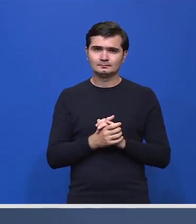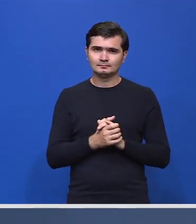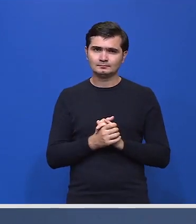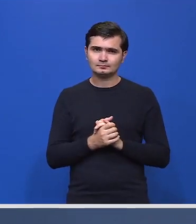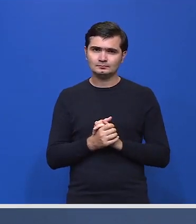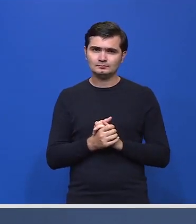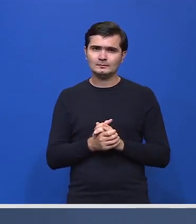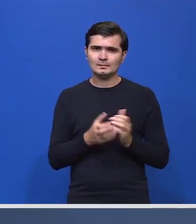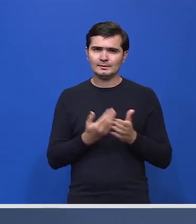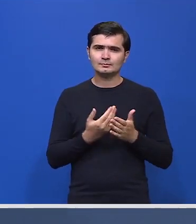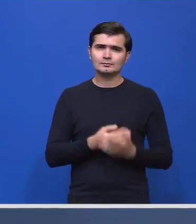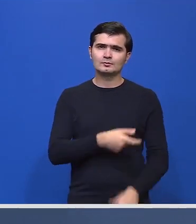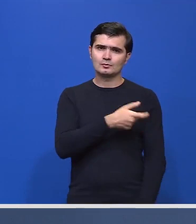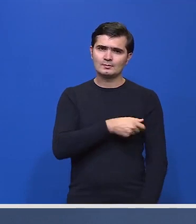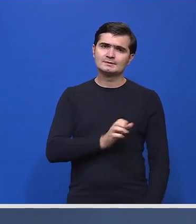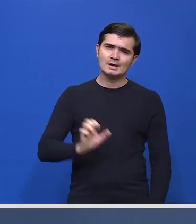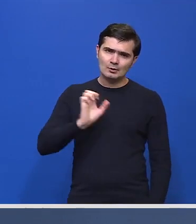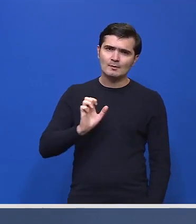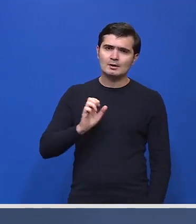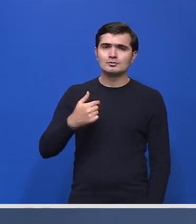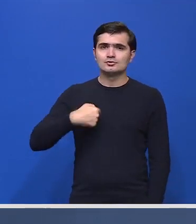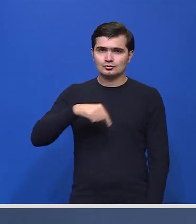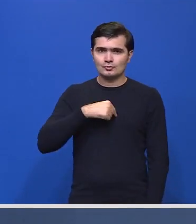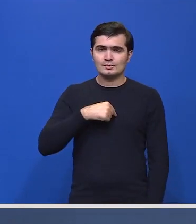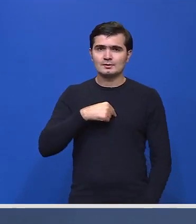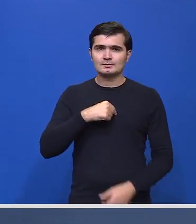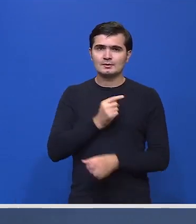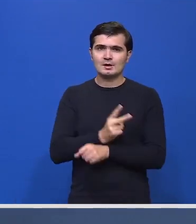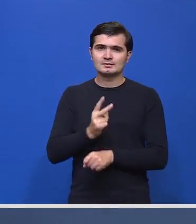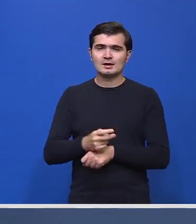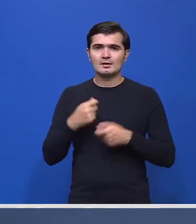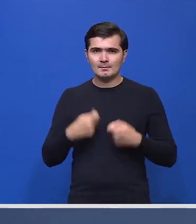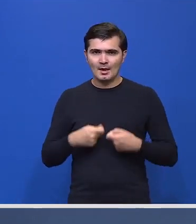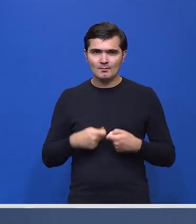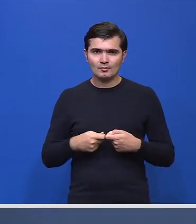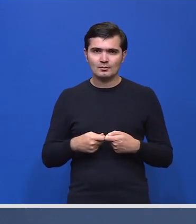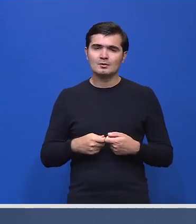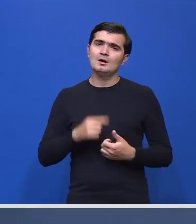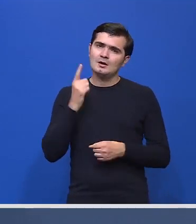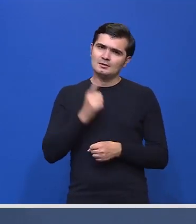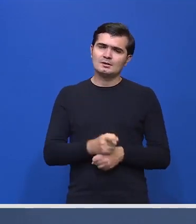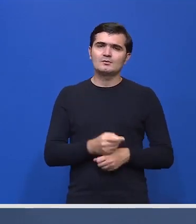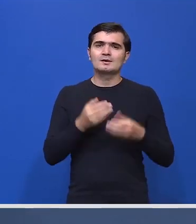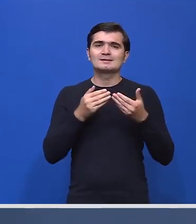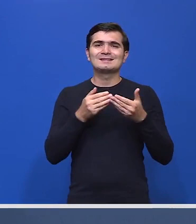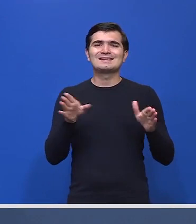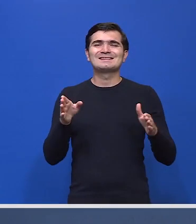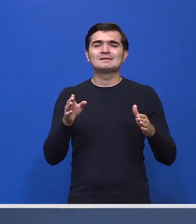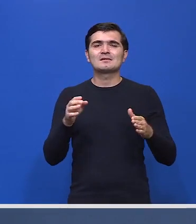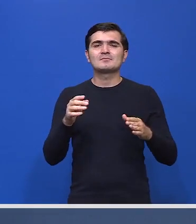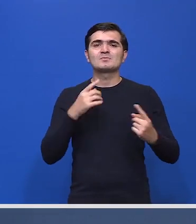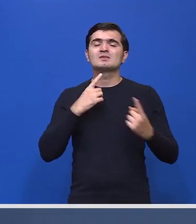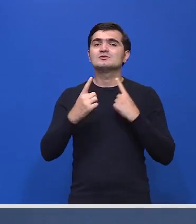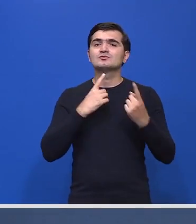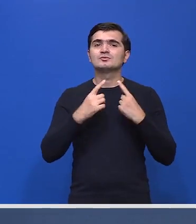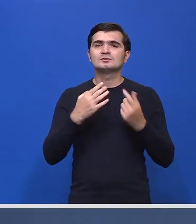atât Comisia Europeană, dar și noi ca stat membru, va trebui să deschidem informal discuțiile